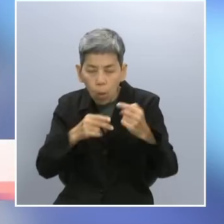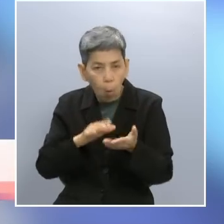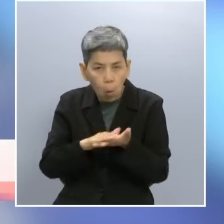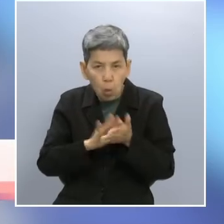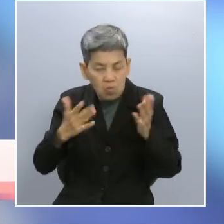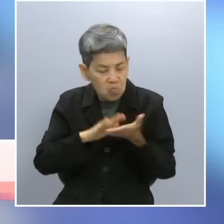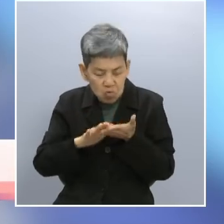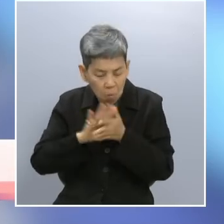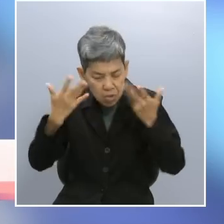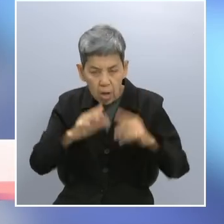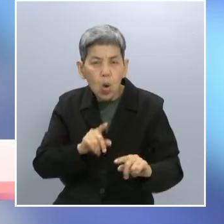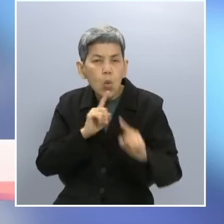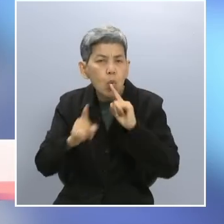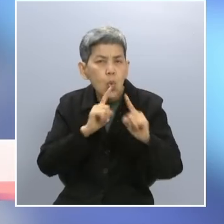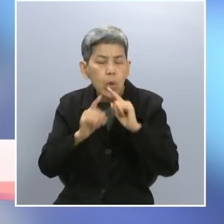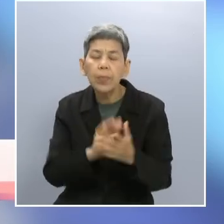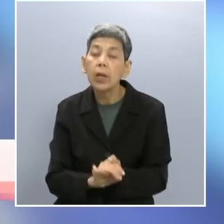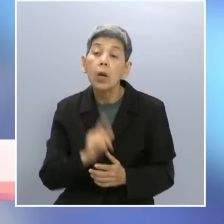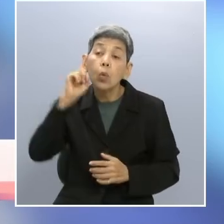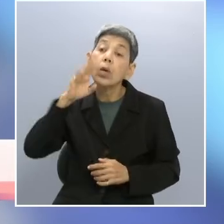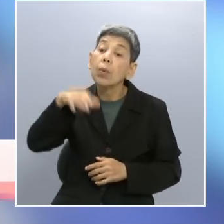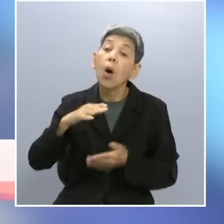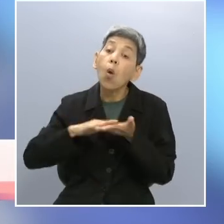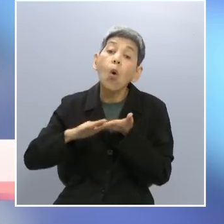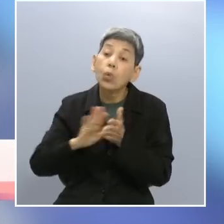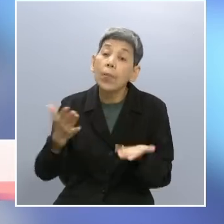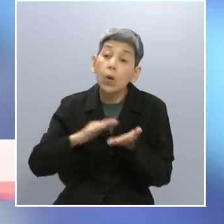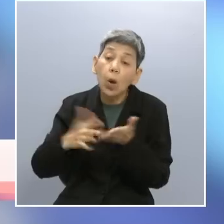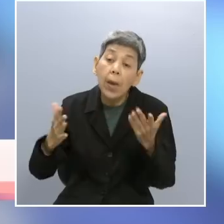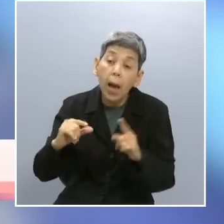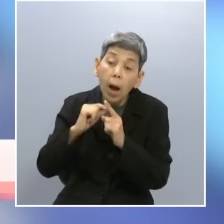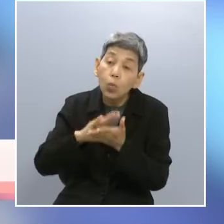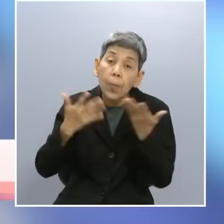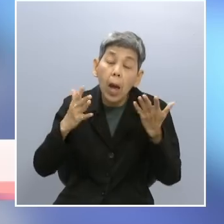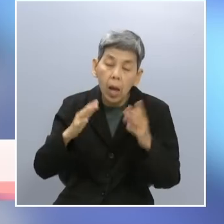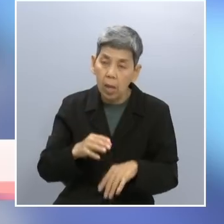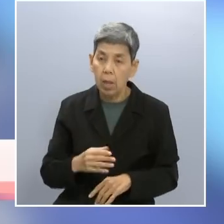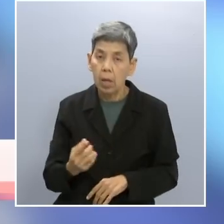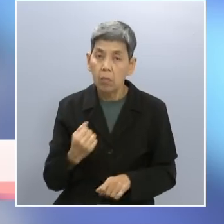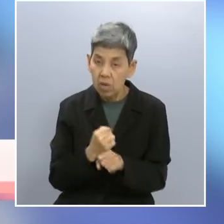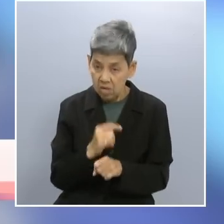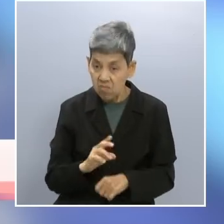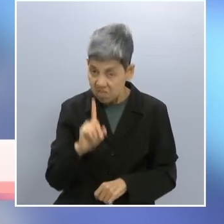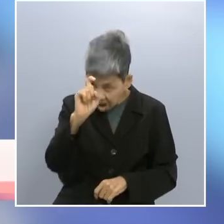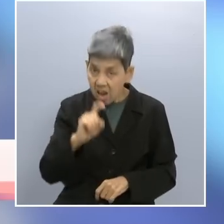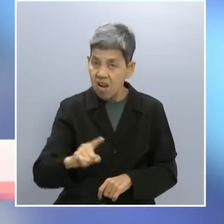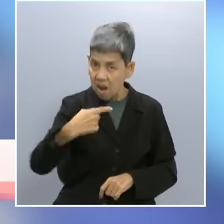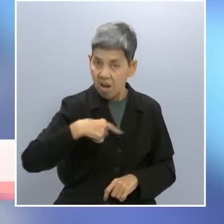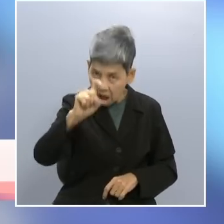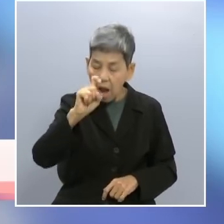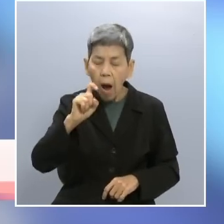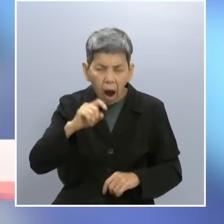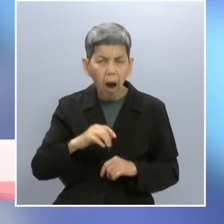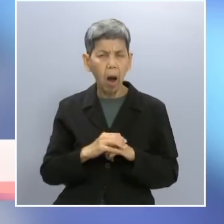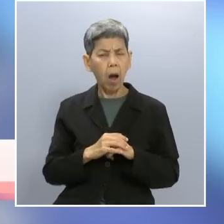ไม่ขอโทษเลยแล้วเธอบอกว่าคำขอโทษสักคำนี้ก็ไม่มีแถมยังบอกว่าจะตายพร้อมกันยกครัวอีกถ้าทำแบบนั้น